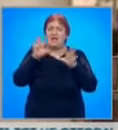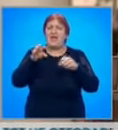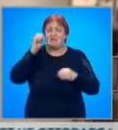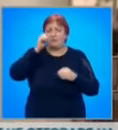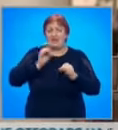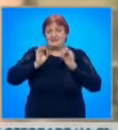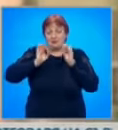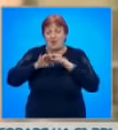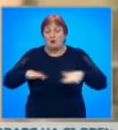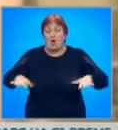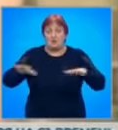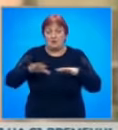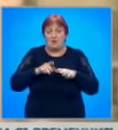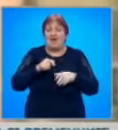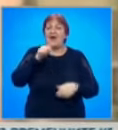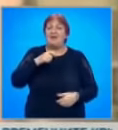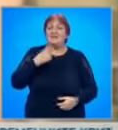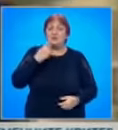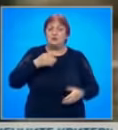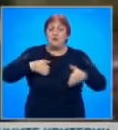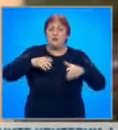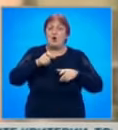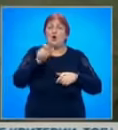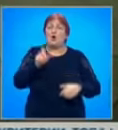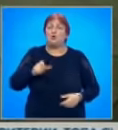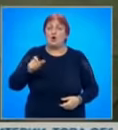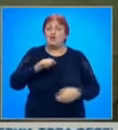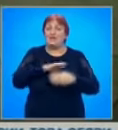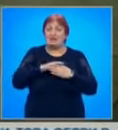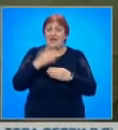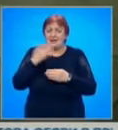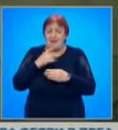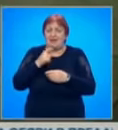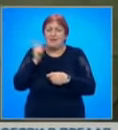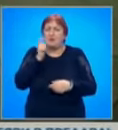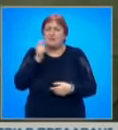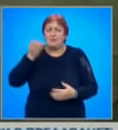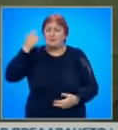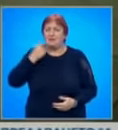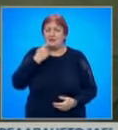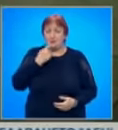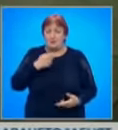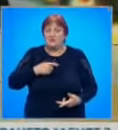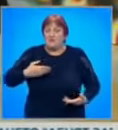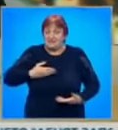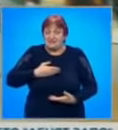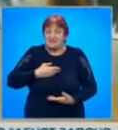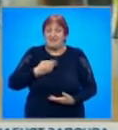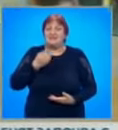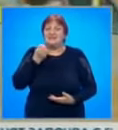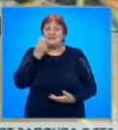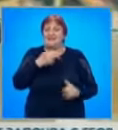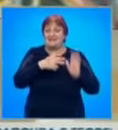за актуалната обстановка. Все пак тази година потока от хора за черния петък е по-слаб в сравнение с минали години. Освен с изискването за зелен